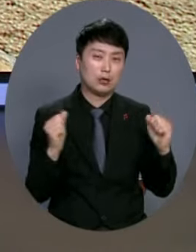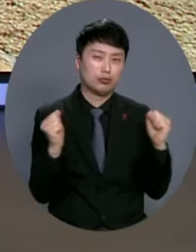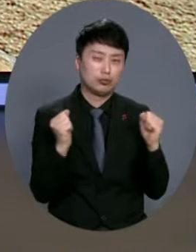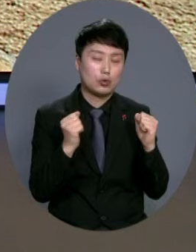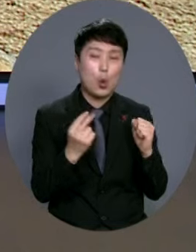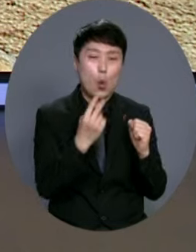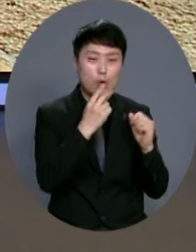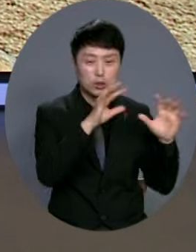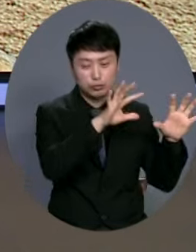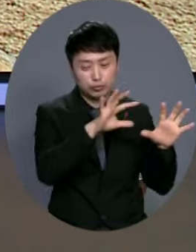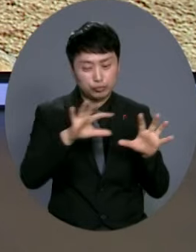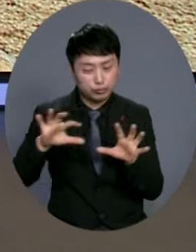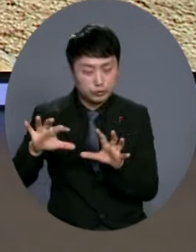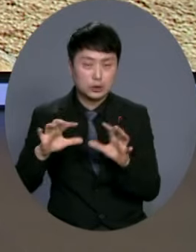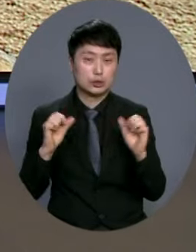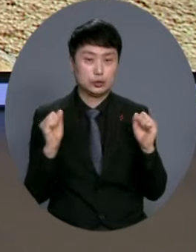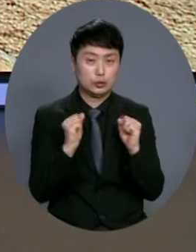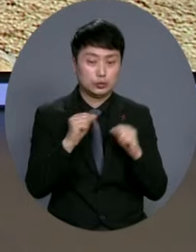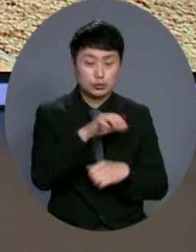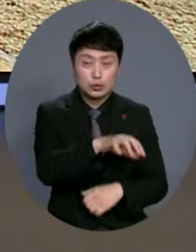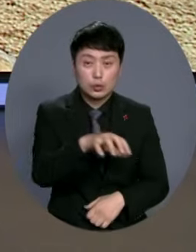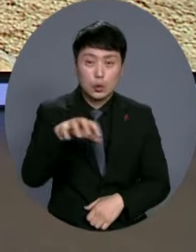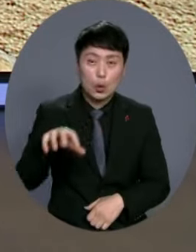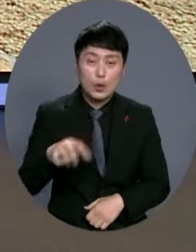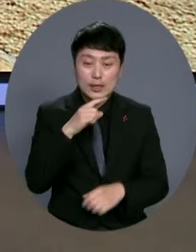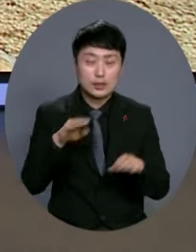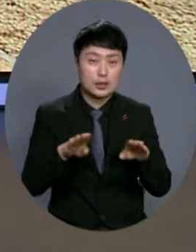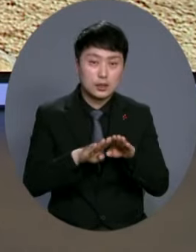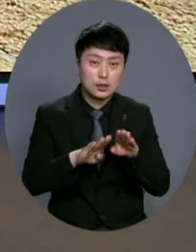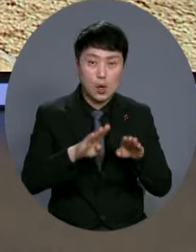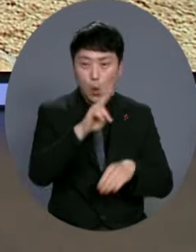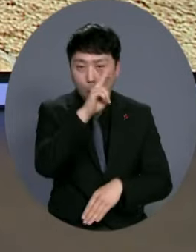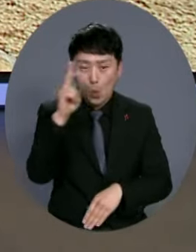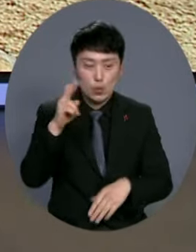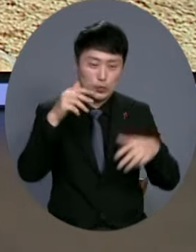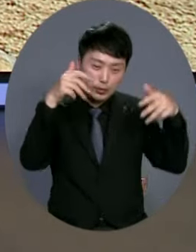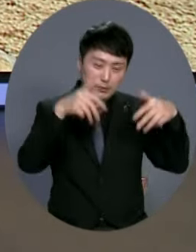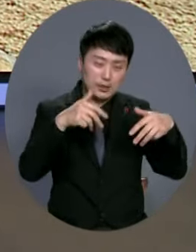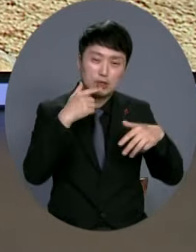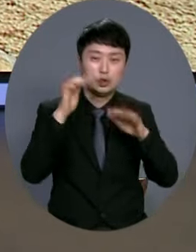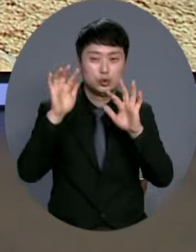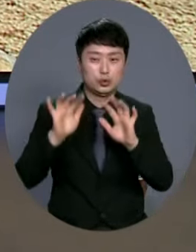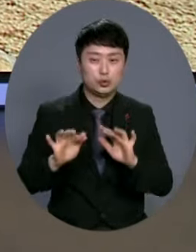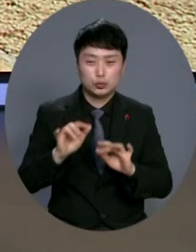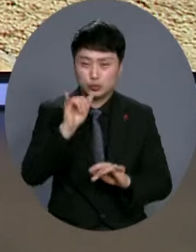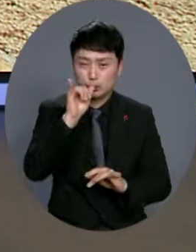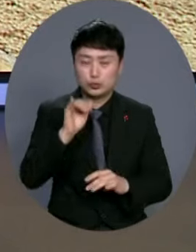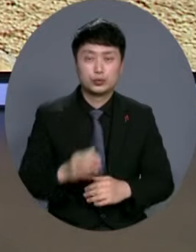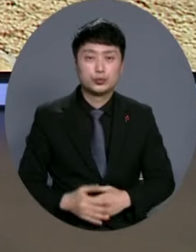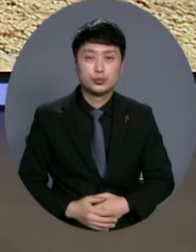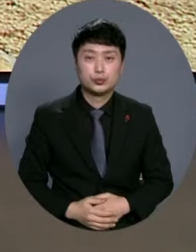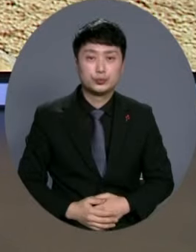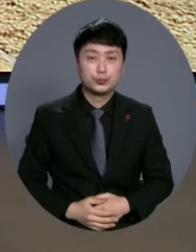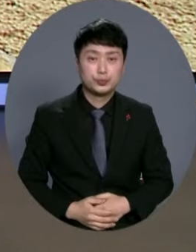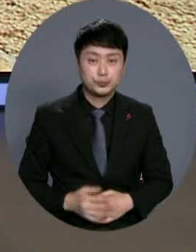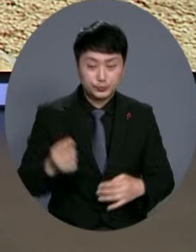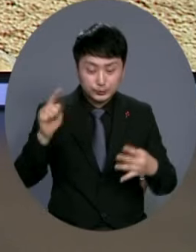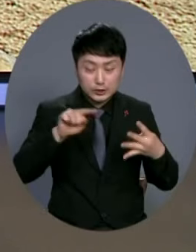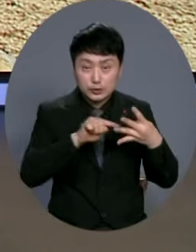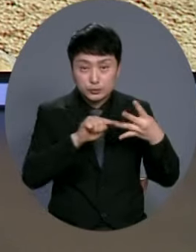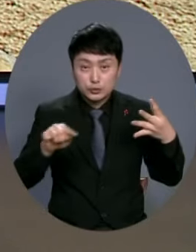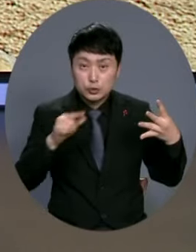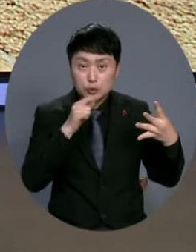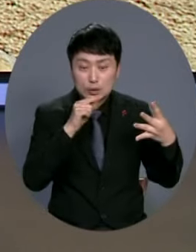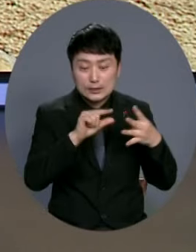내려오면서 쌀쌀해지겠습니다 곳에 따라 일요일 오후 한때 비나 눈이 내리는 곳도 있겠습니다 특히 다음 주 월요일 일부